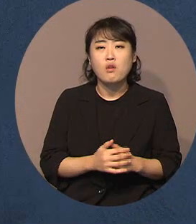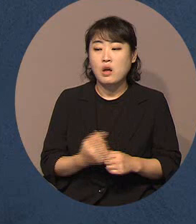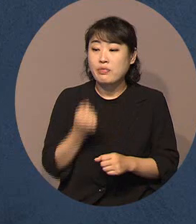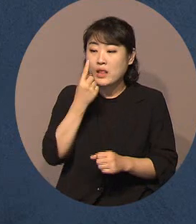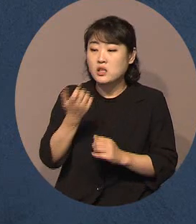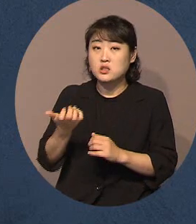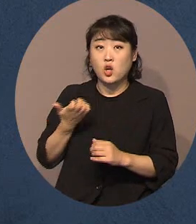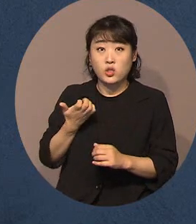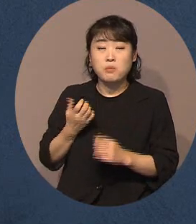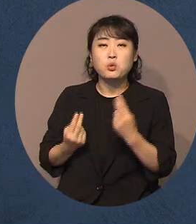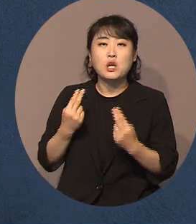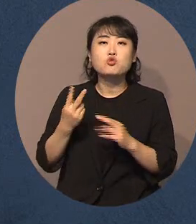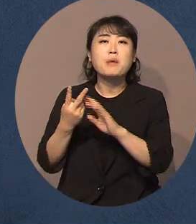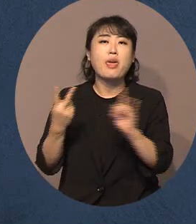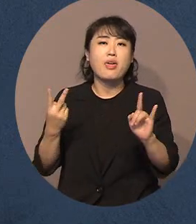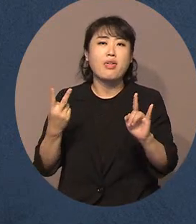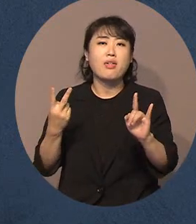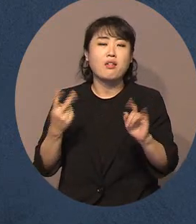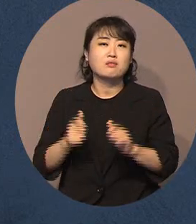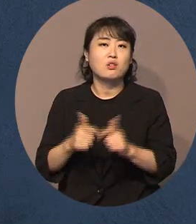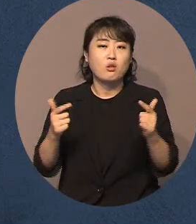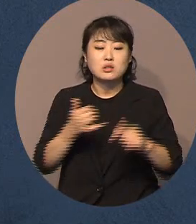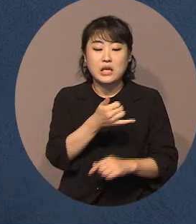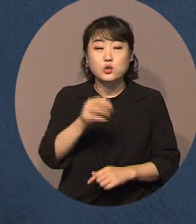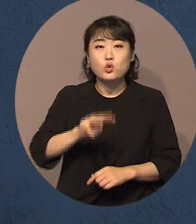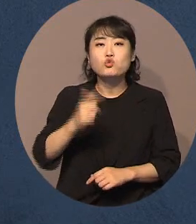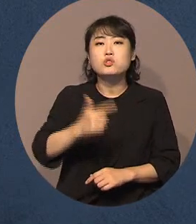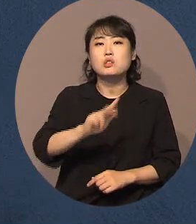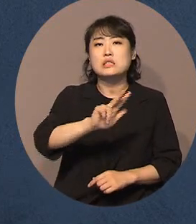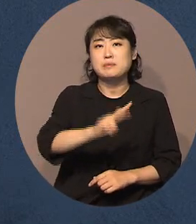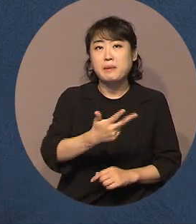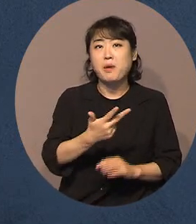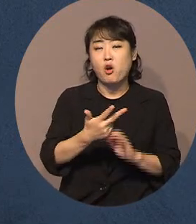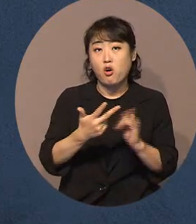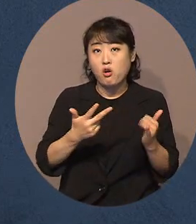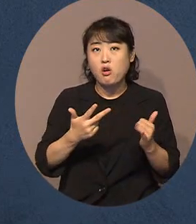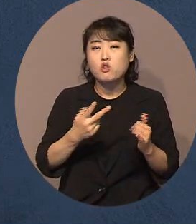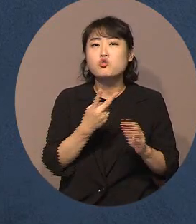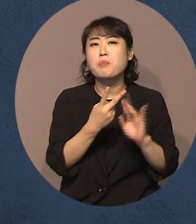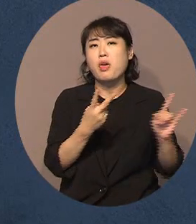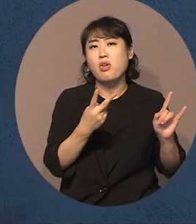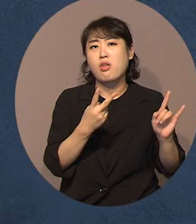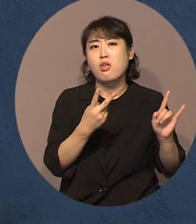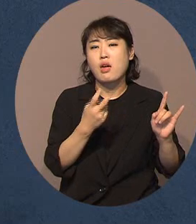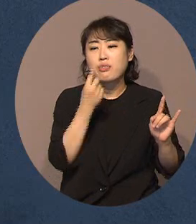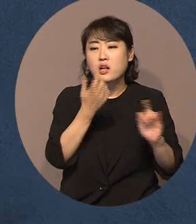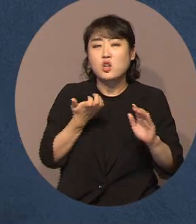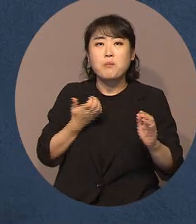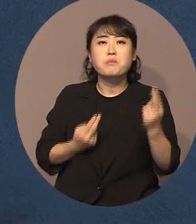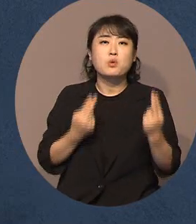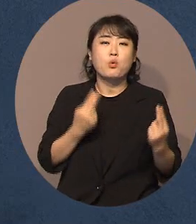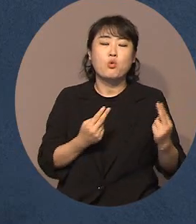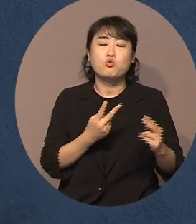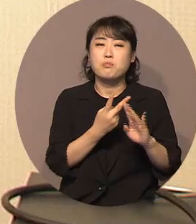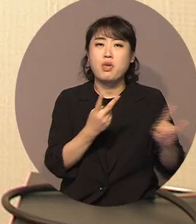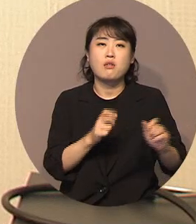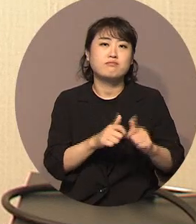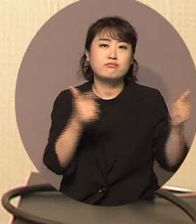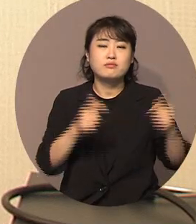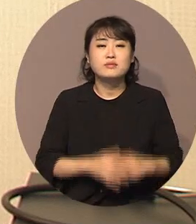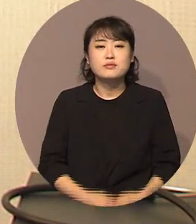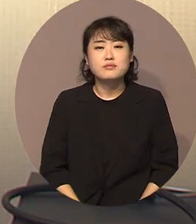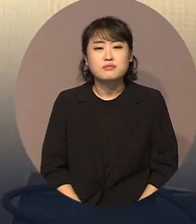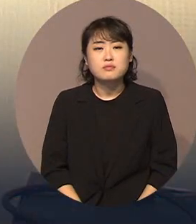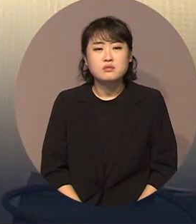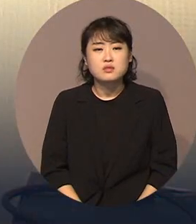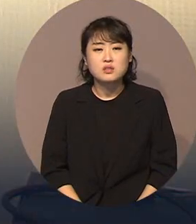전달보다 두 배 넘게 늘었고 세종도 6,700명으로 두 배 가까이 확진자가 급증했습니다. 검사